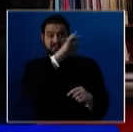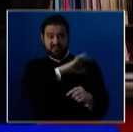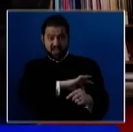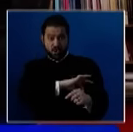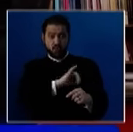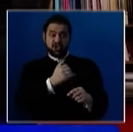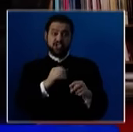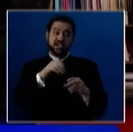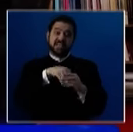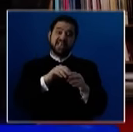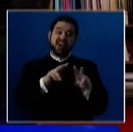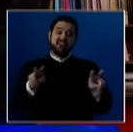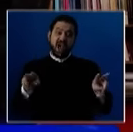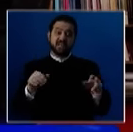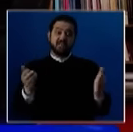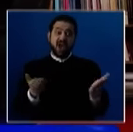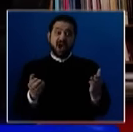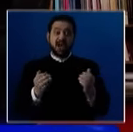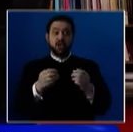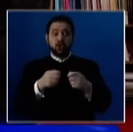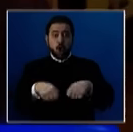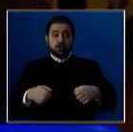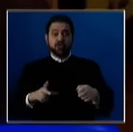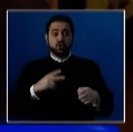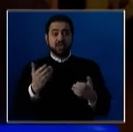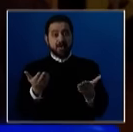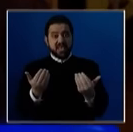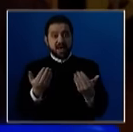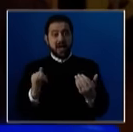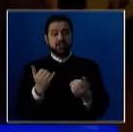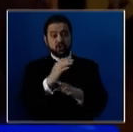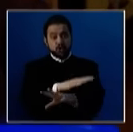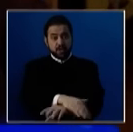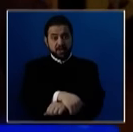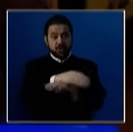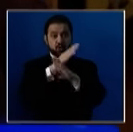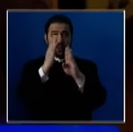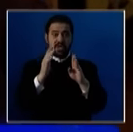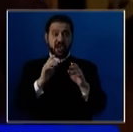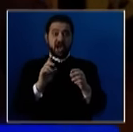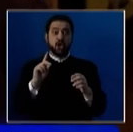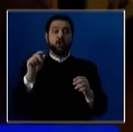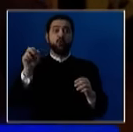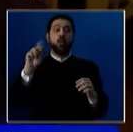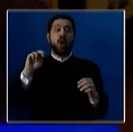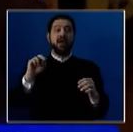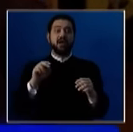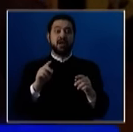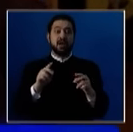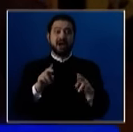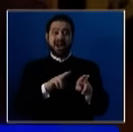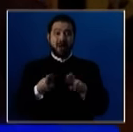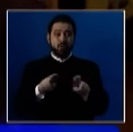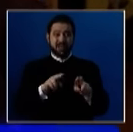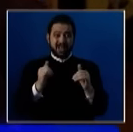căreia suntem cu toții părtași. Și mântuirea doar raportată la acest tip de